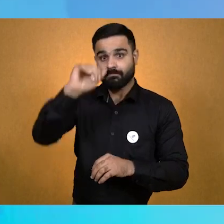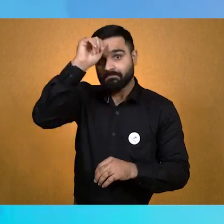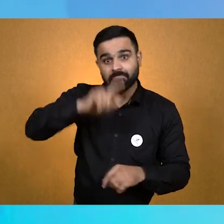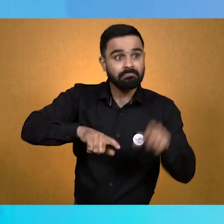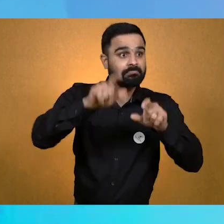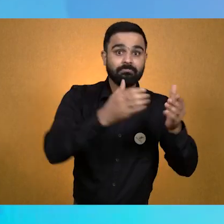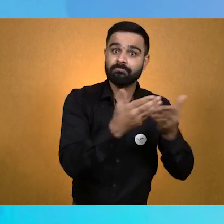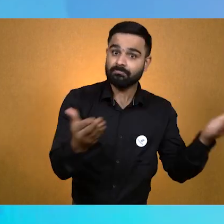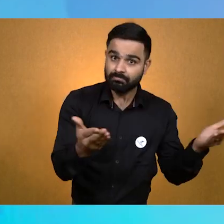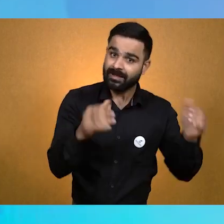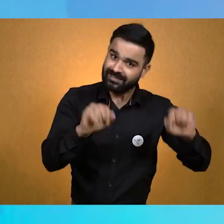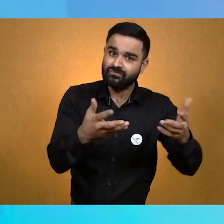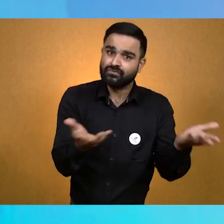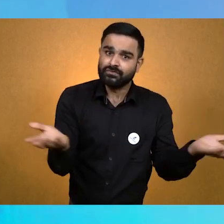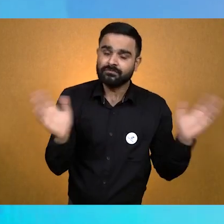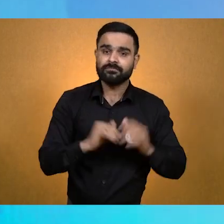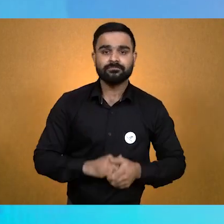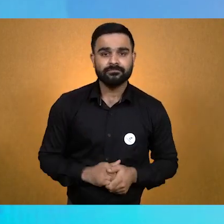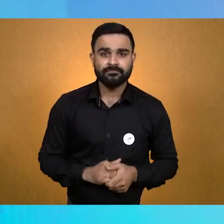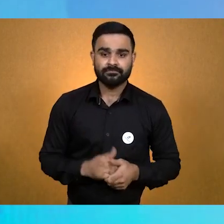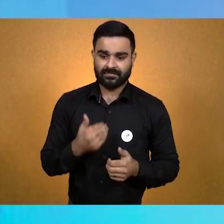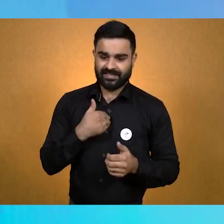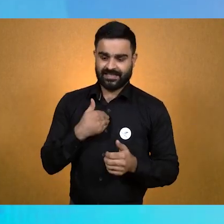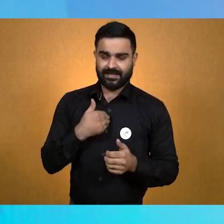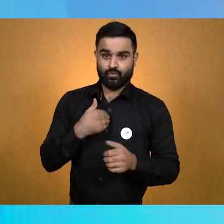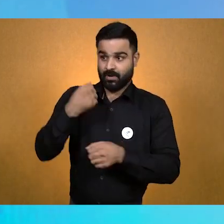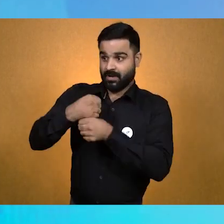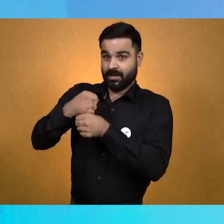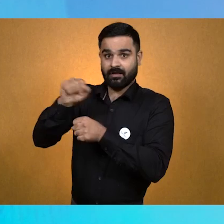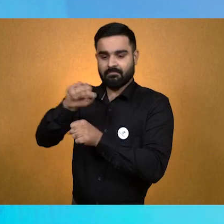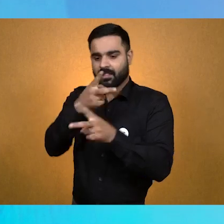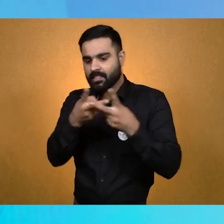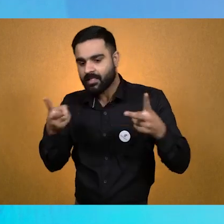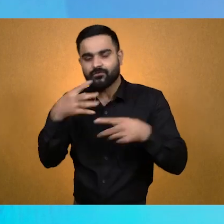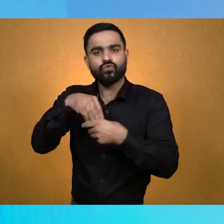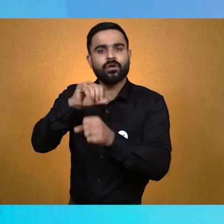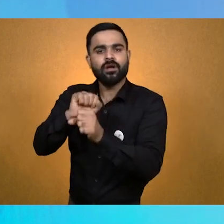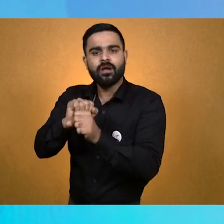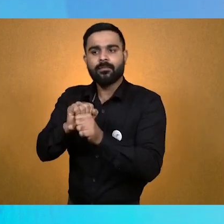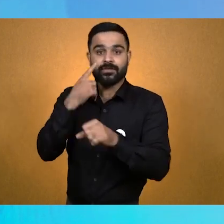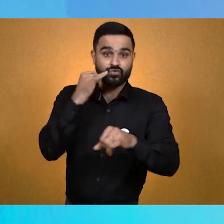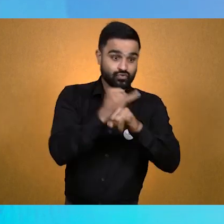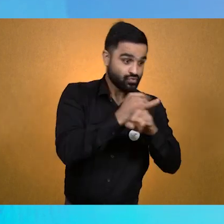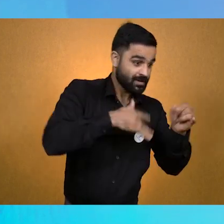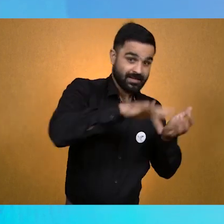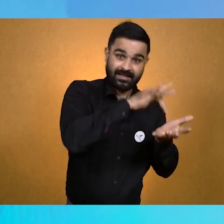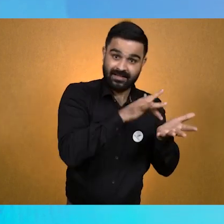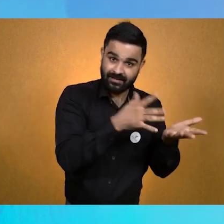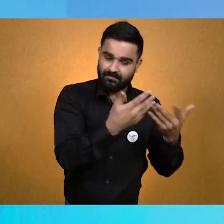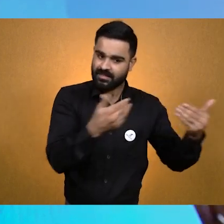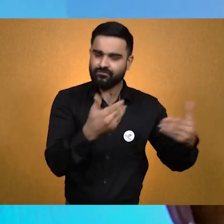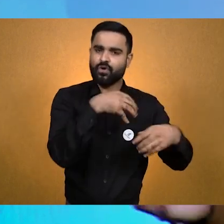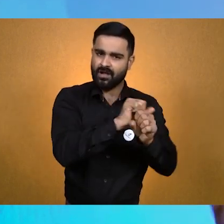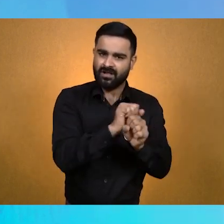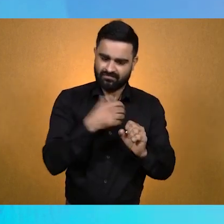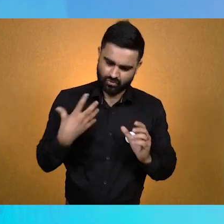में, और जो है वो है. उसमें मुझे लगता है कि सरकार का अपना अलग काम है, जो स्वयंसेवी संस्थान है हमारी जैसी, उनका अलग काम है, और